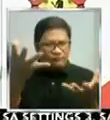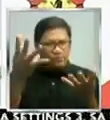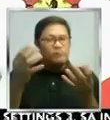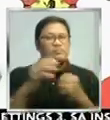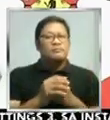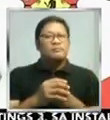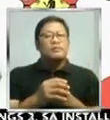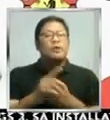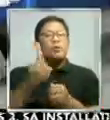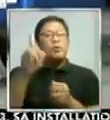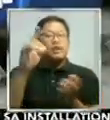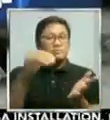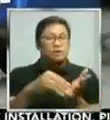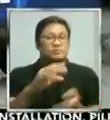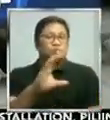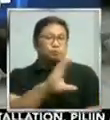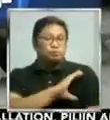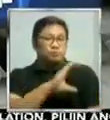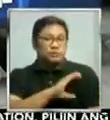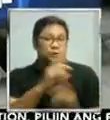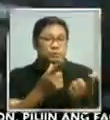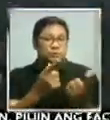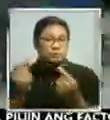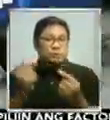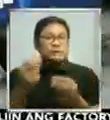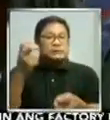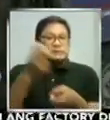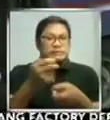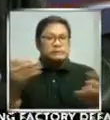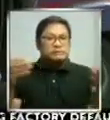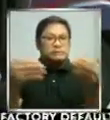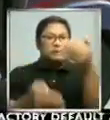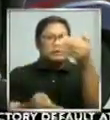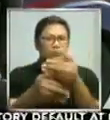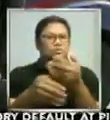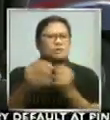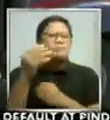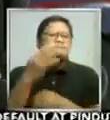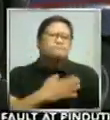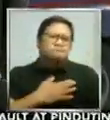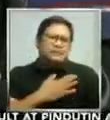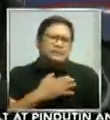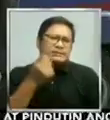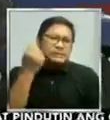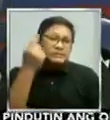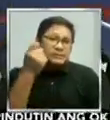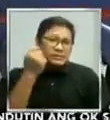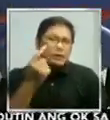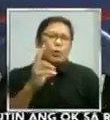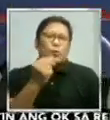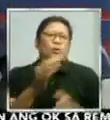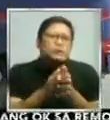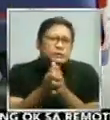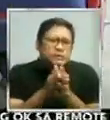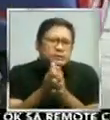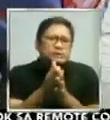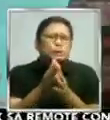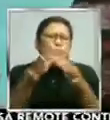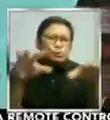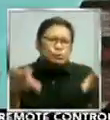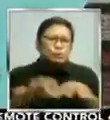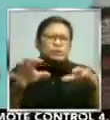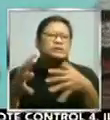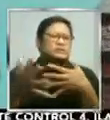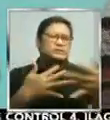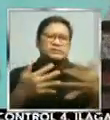tinatayang 1,000 pulis na magpapatupad ng lockdown na unawain din ang kalagayan ng mga nagsusumikap kumita sa gitna ng